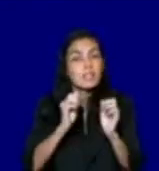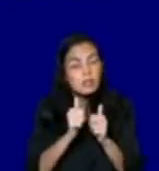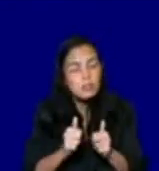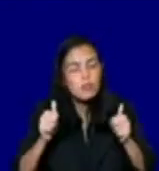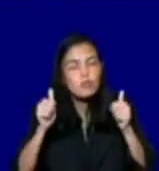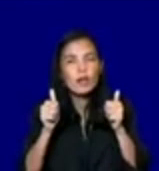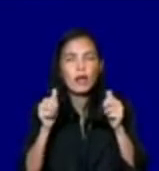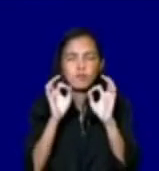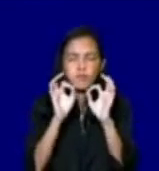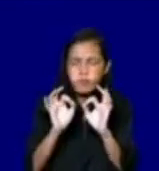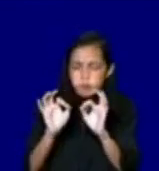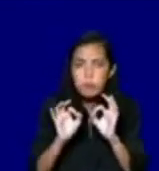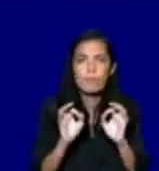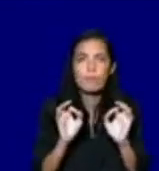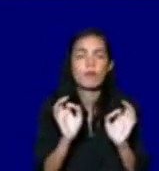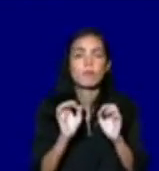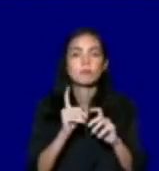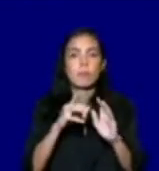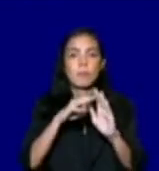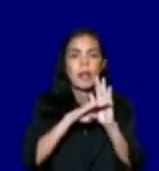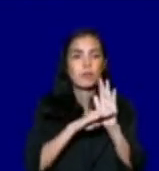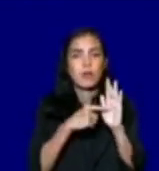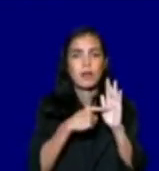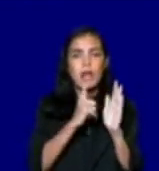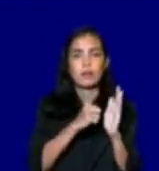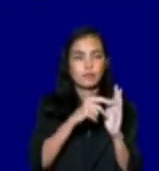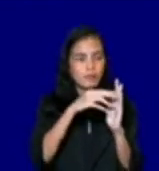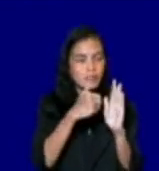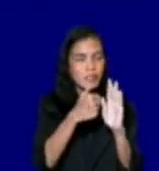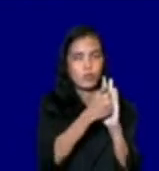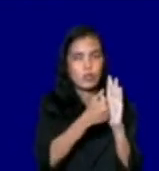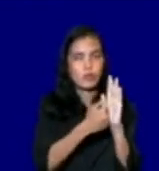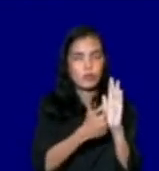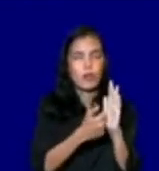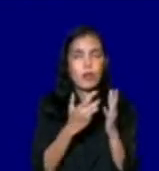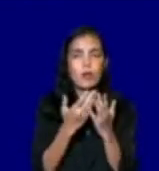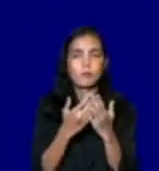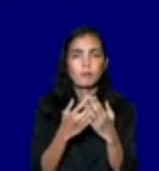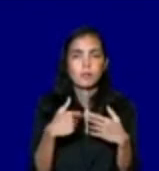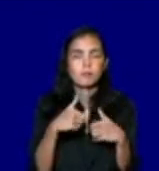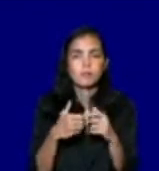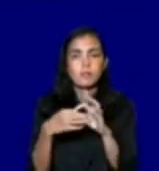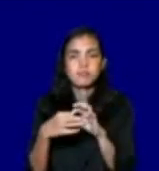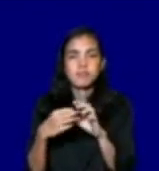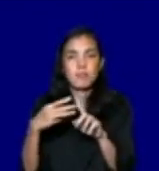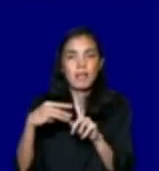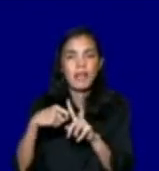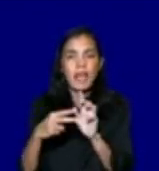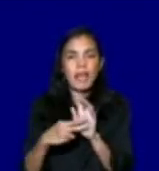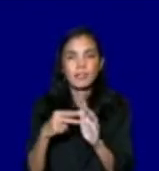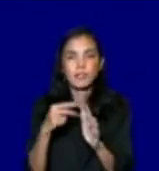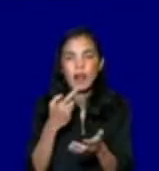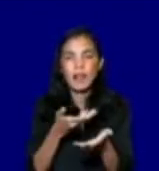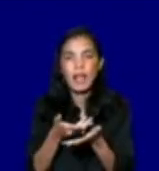yang mesti kita lewati kami segera memangkas Proses bisnis layanan kepegawaian bersama BKN yang dulu proses